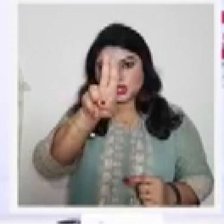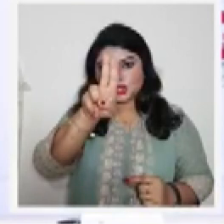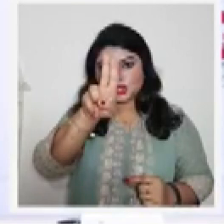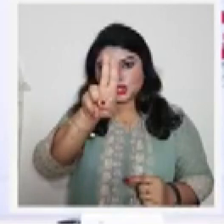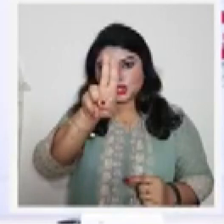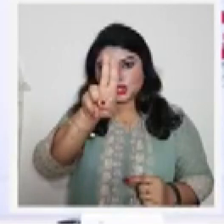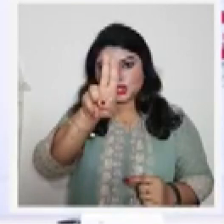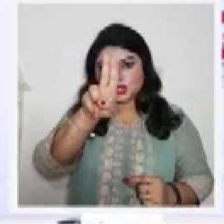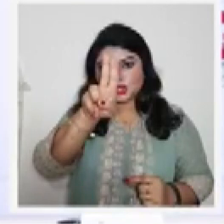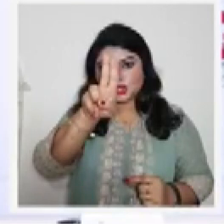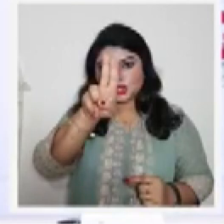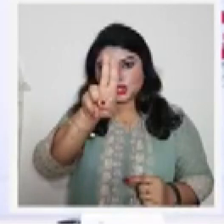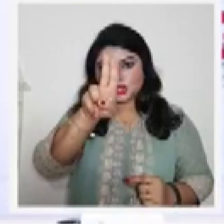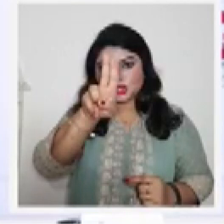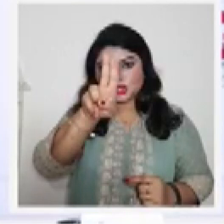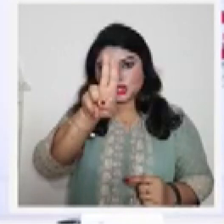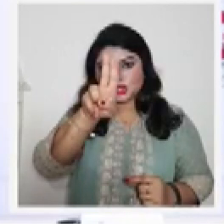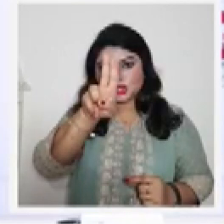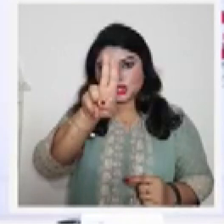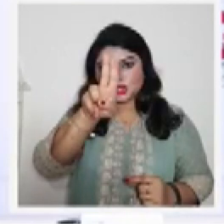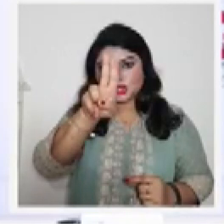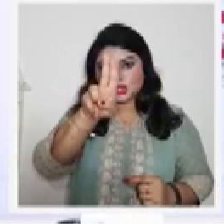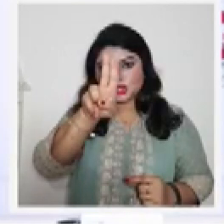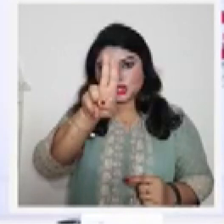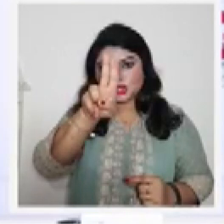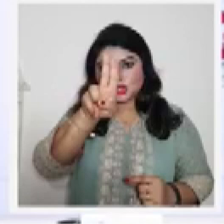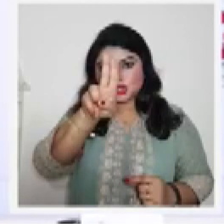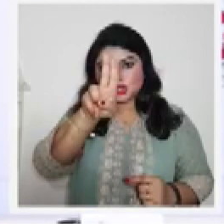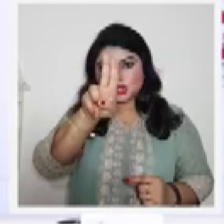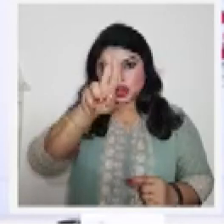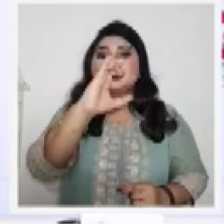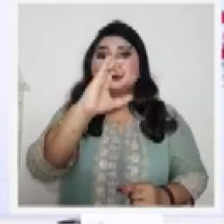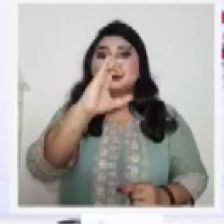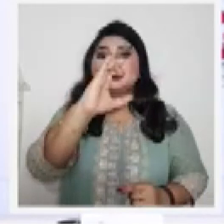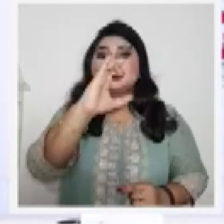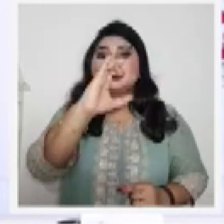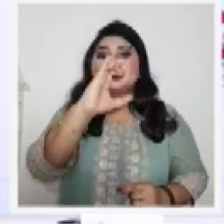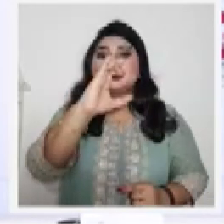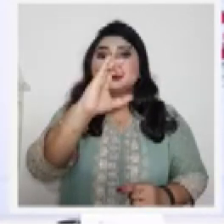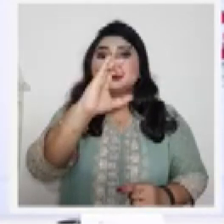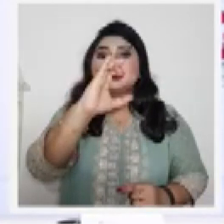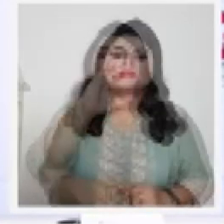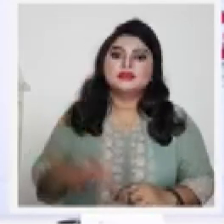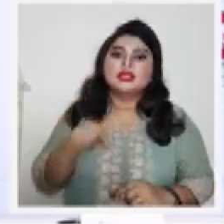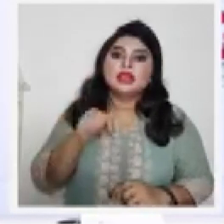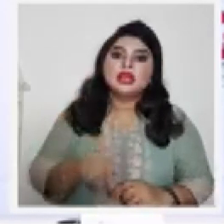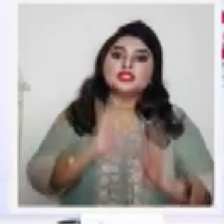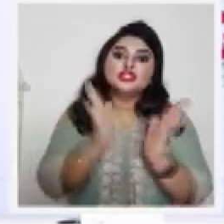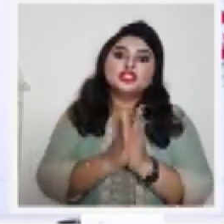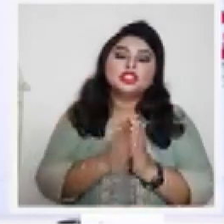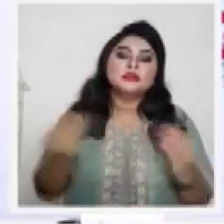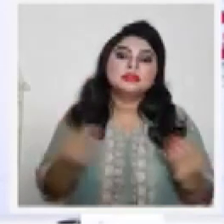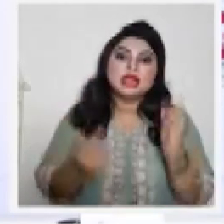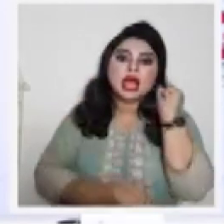শয্যা সংখ্যা 15248টি। রোগী ভর্তি আছে 4044 জন এবং শয্যা খালি আছে